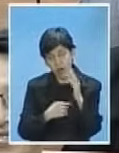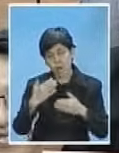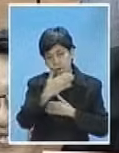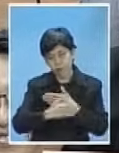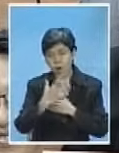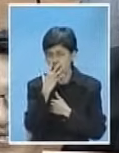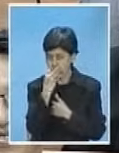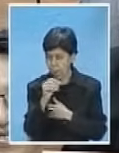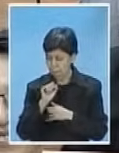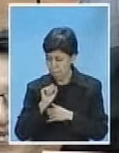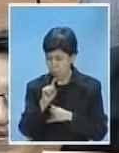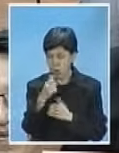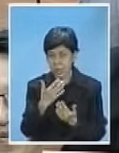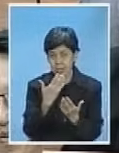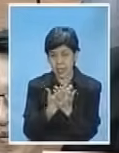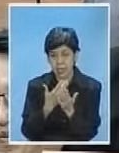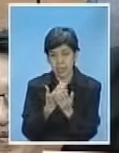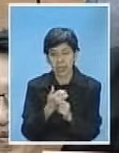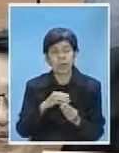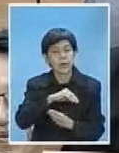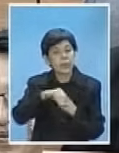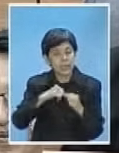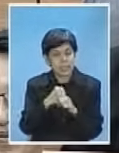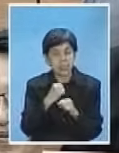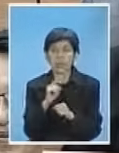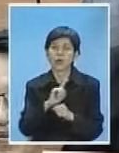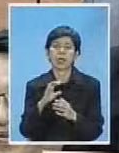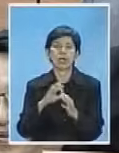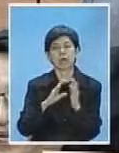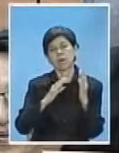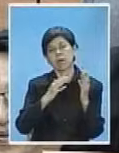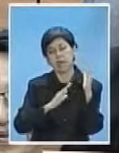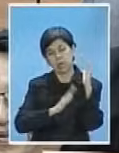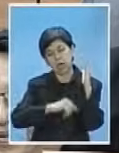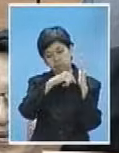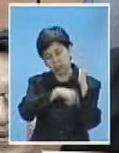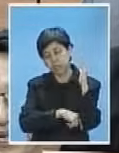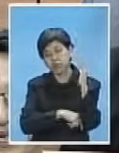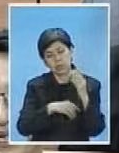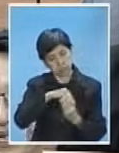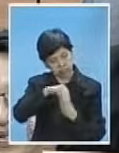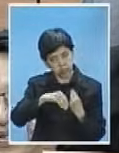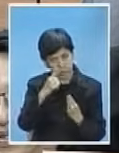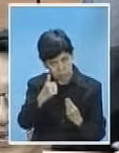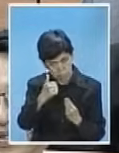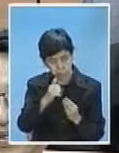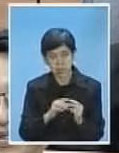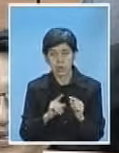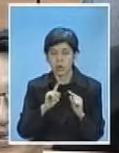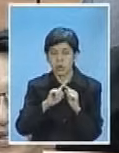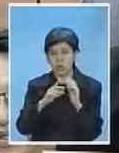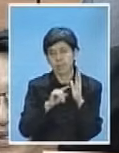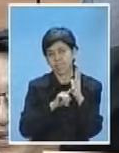ถไฟขนาดนี้รายได้ที่เลี้ยงรถไฟอยู่คือเส้นทางสายใต้รองลงมาก็คือสายภาคตะวัน